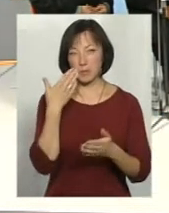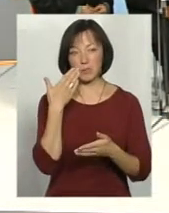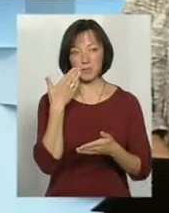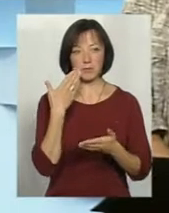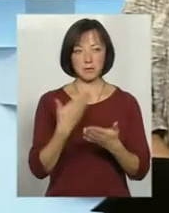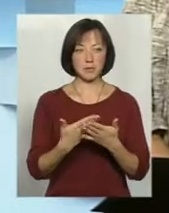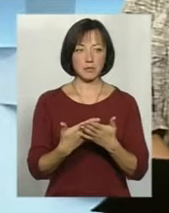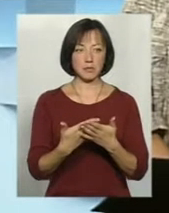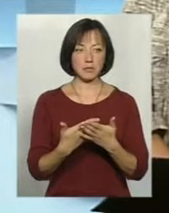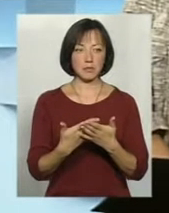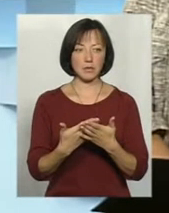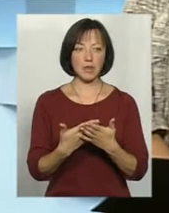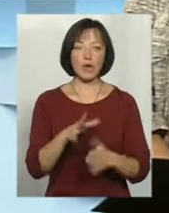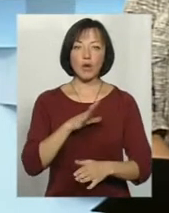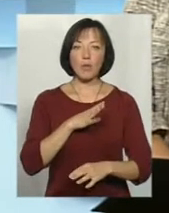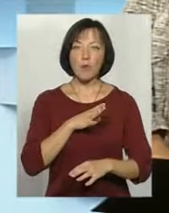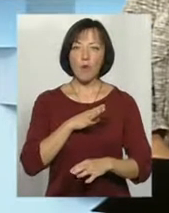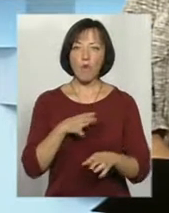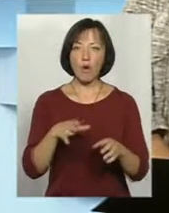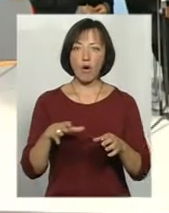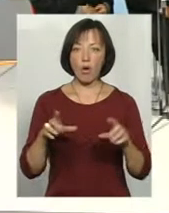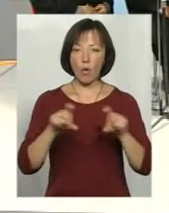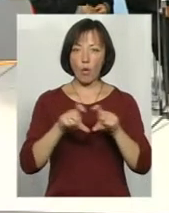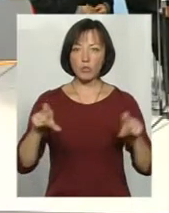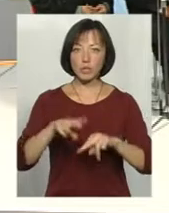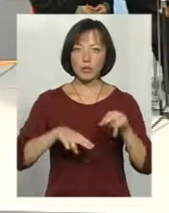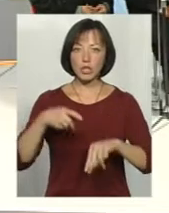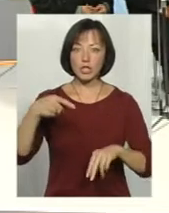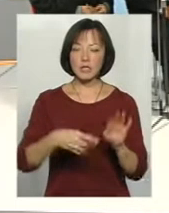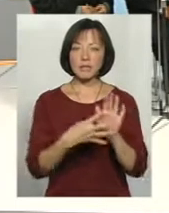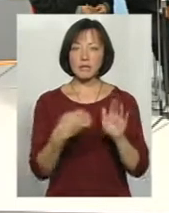Наш лікувальний корпус був споруджений в